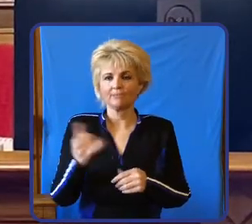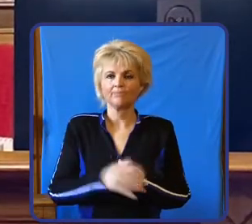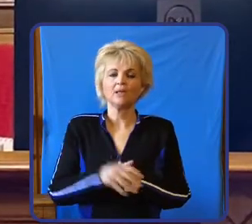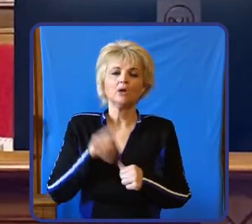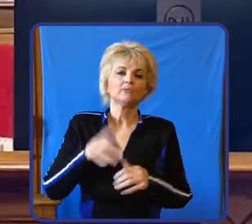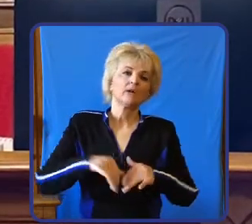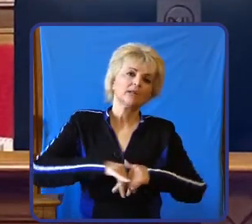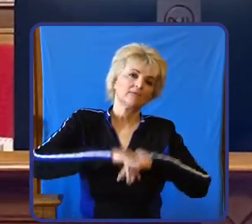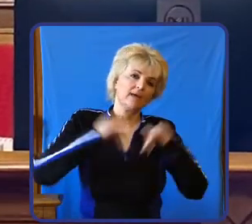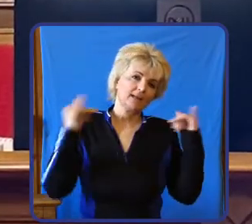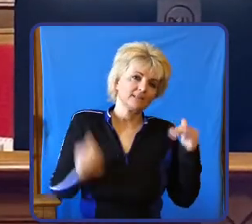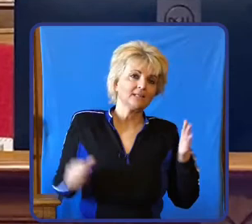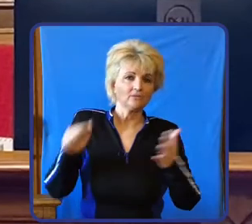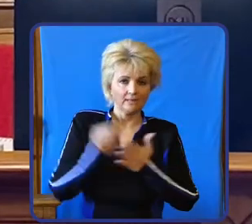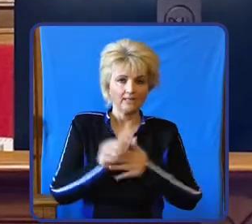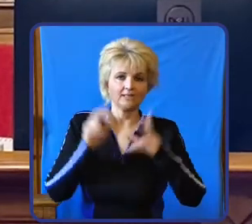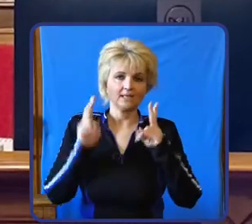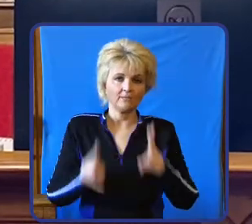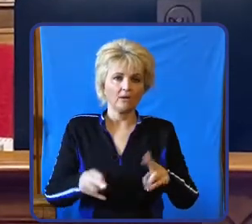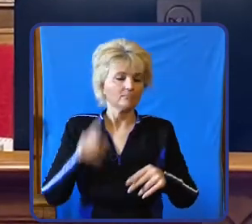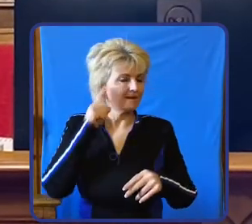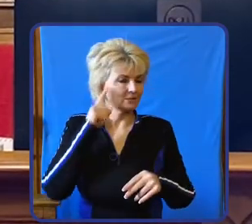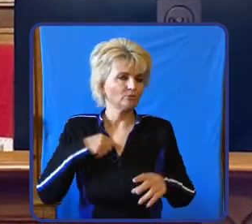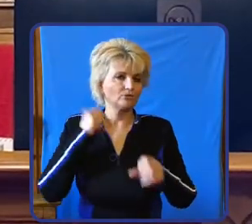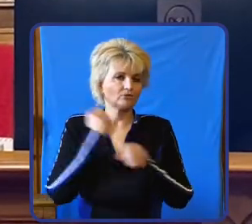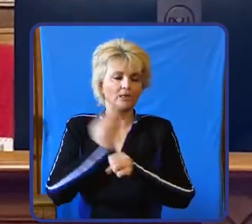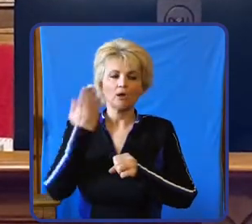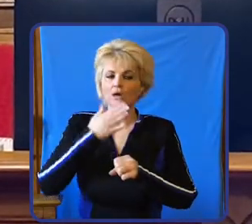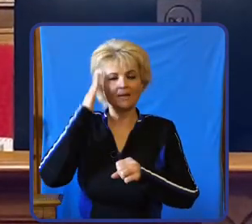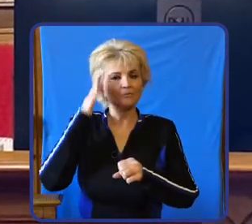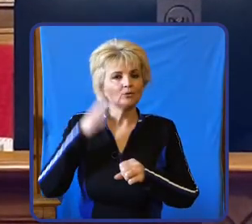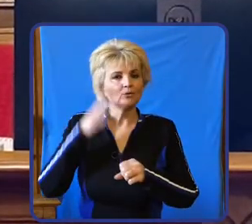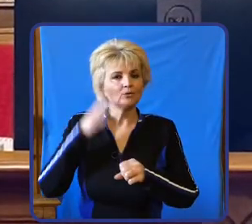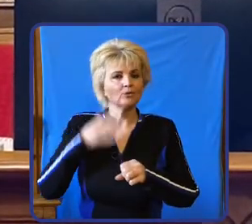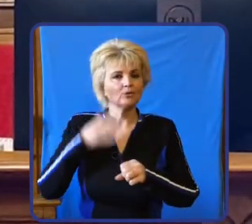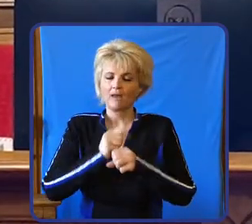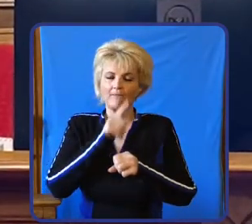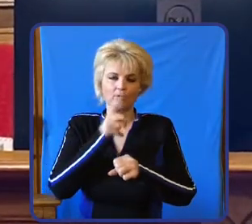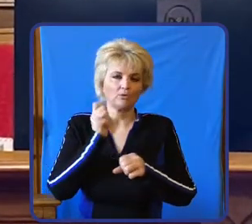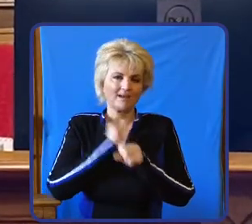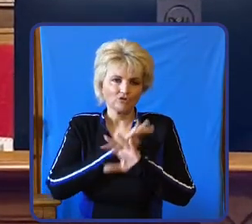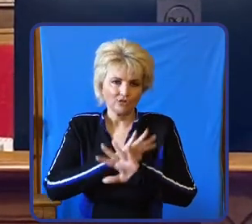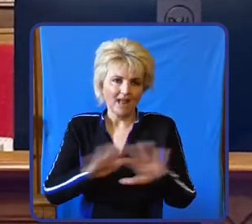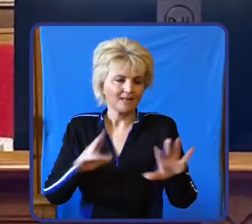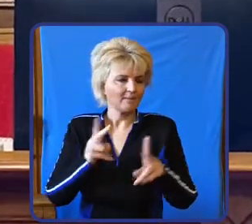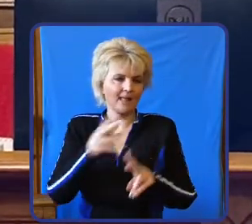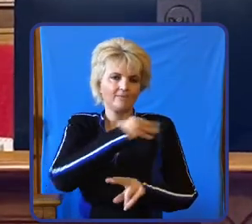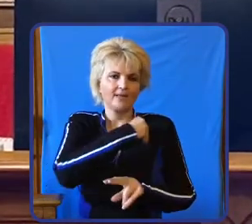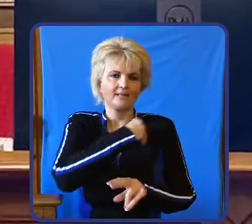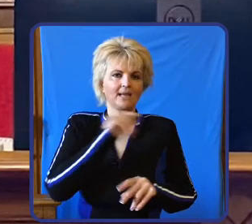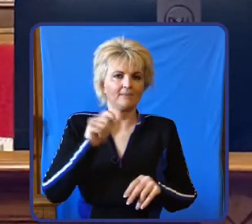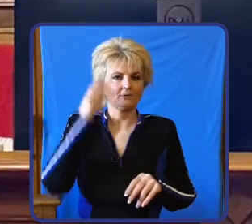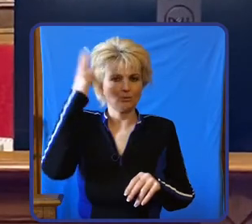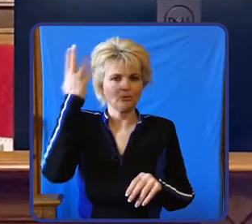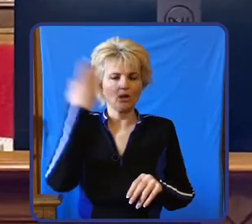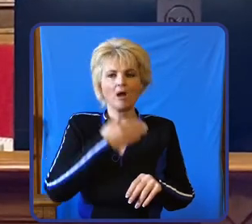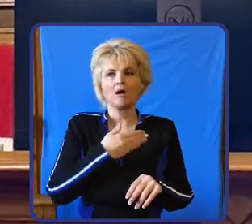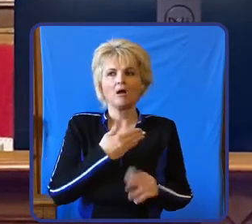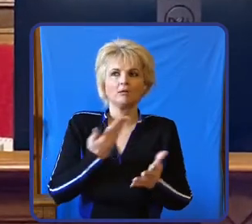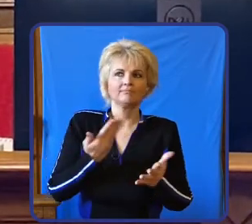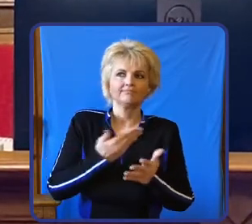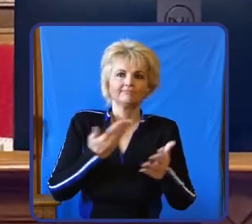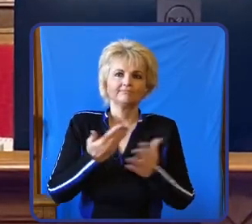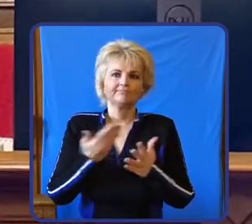fejlesztés. Mi azt látjuk, hogy meg tudjuk csinálni. Ha nem tudjuk megcsinálni, akkor nem fogjuk megcsinálni. Tehát attól ne féljen képviselő úr, hogyha valami,